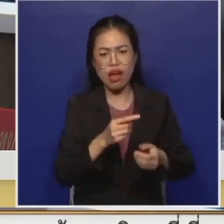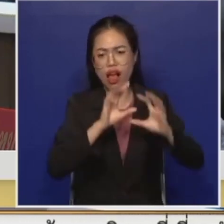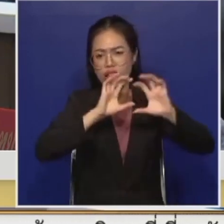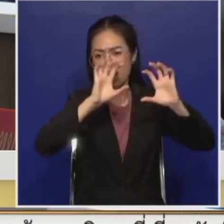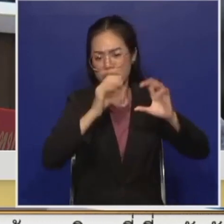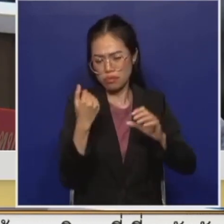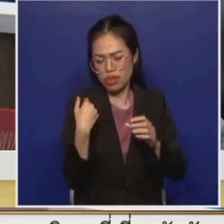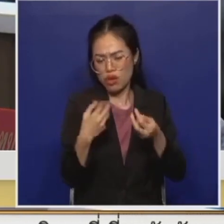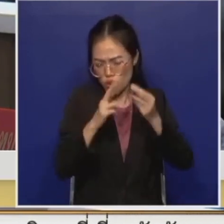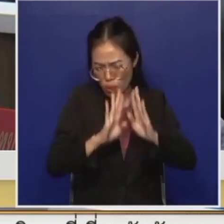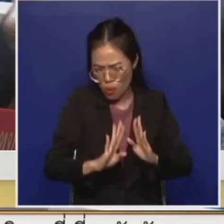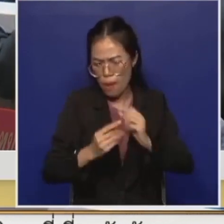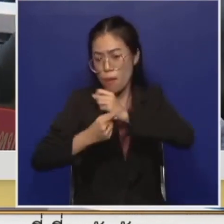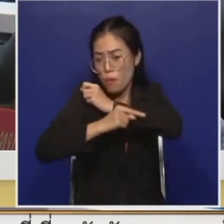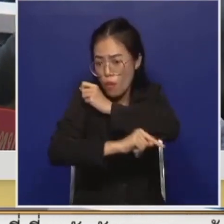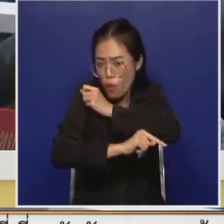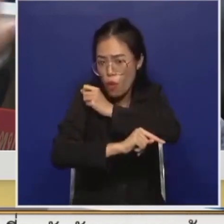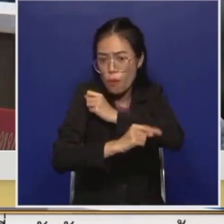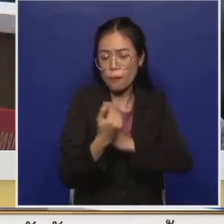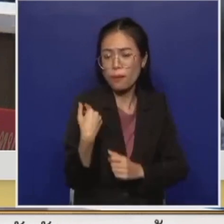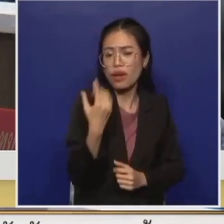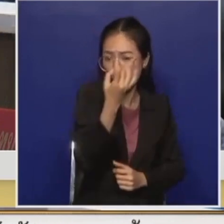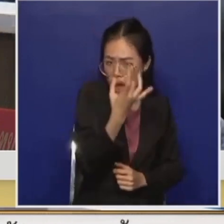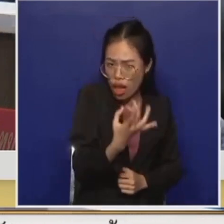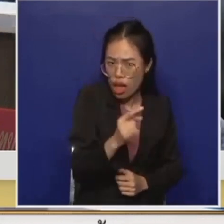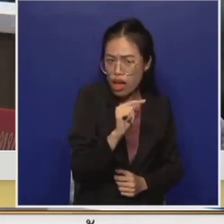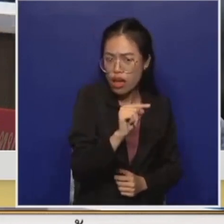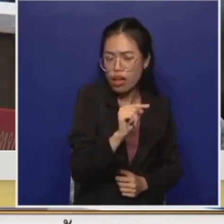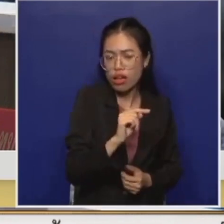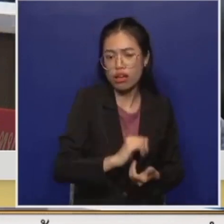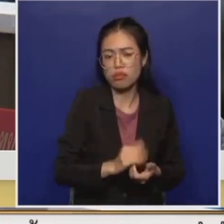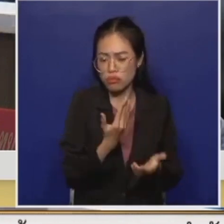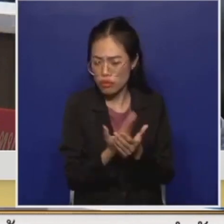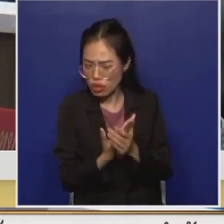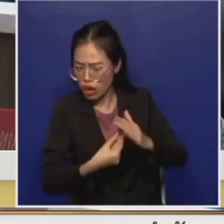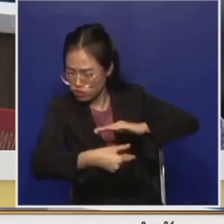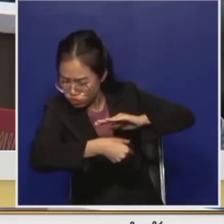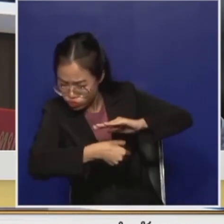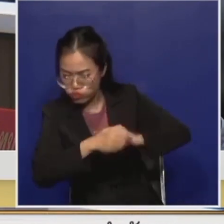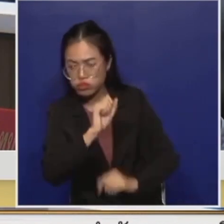ตอบแถนหรอเปล่าท่านยทธงถาม pareilนะครับมนมีอะไรตอบแถนทหืเปล่ามีเงินทร์หอเป่า